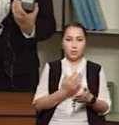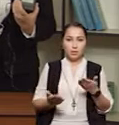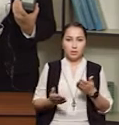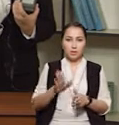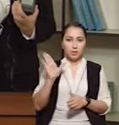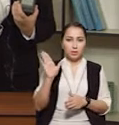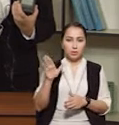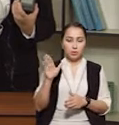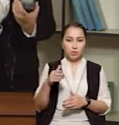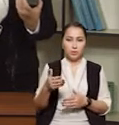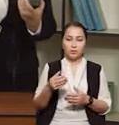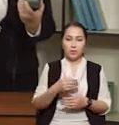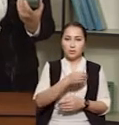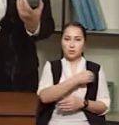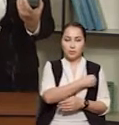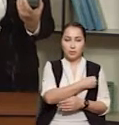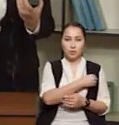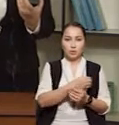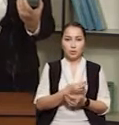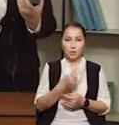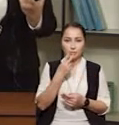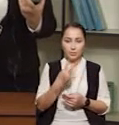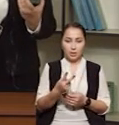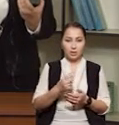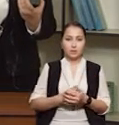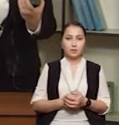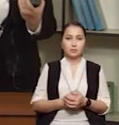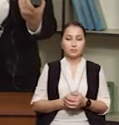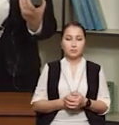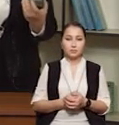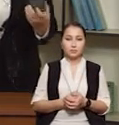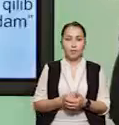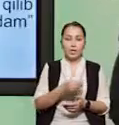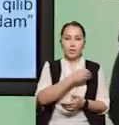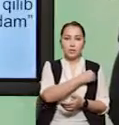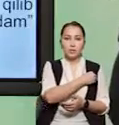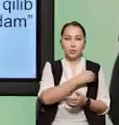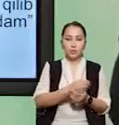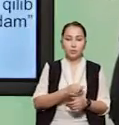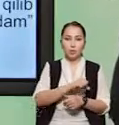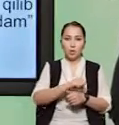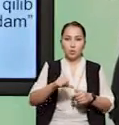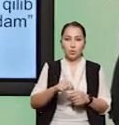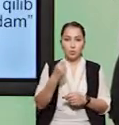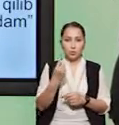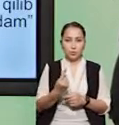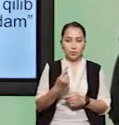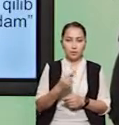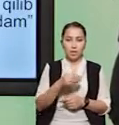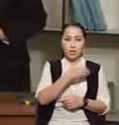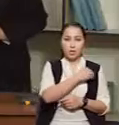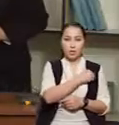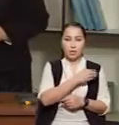temperaturasini, agar suvga tushirib qo'ysak, suvni temperaturasini ko'rsatib beradi. Temperaturaning o'lchov birligi